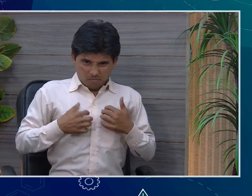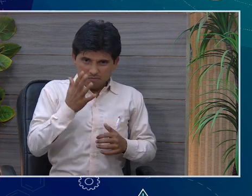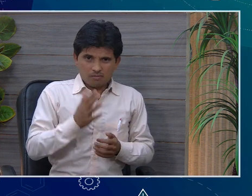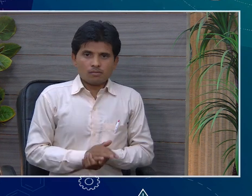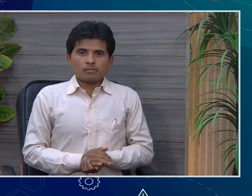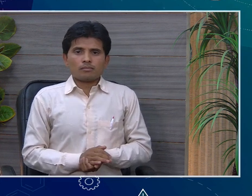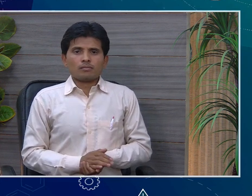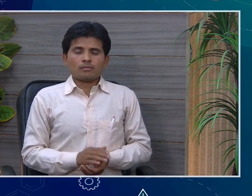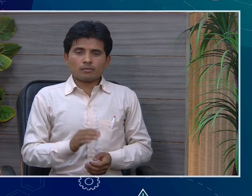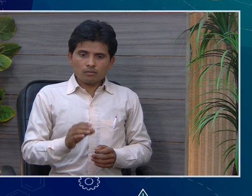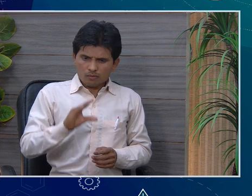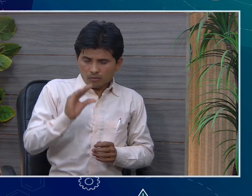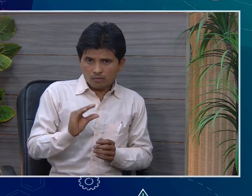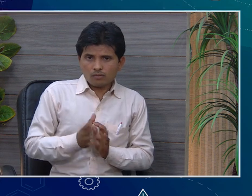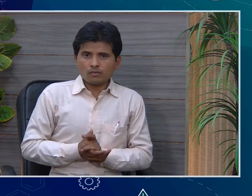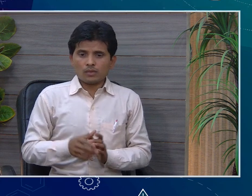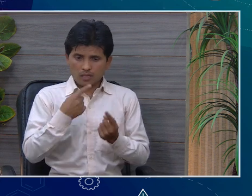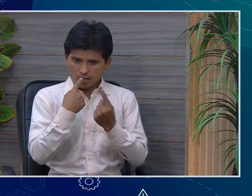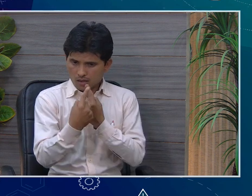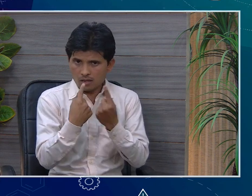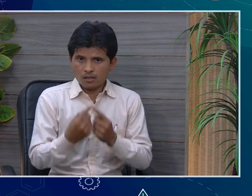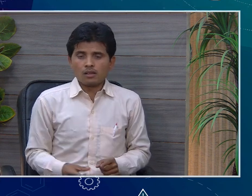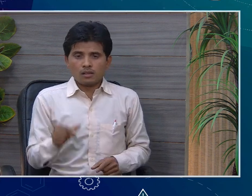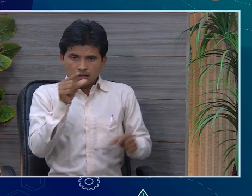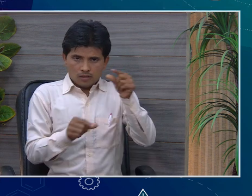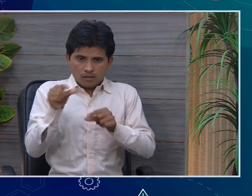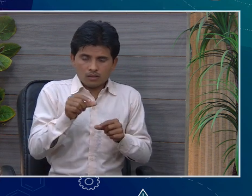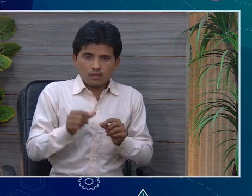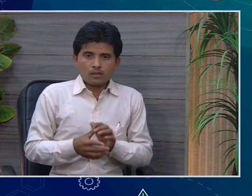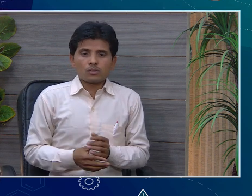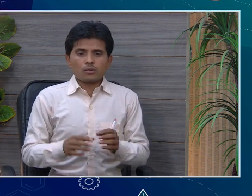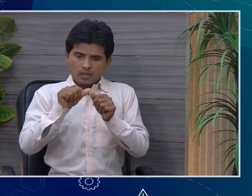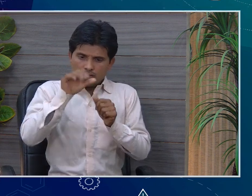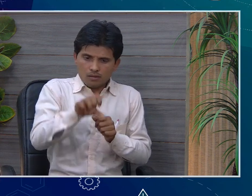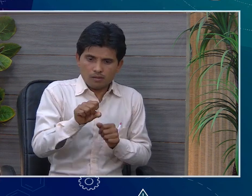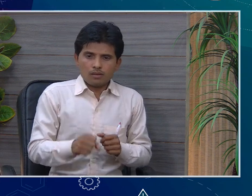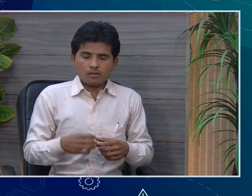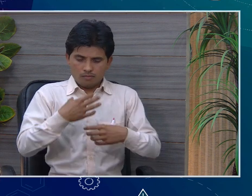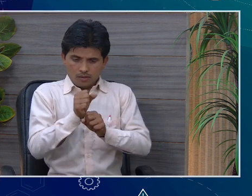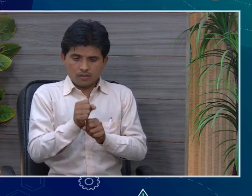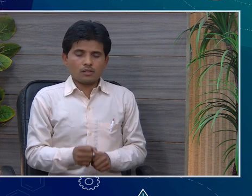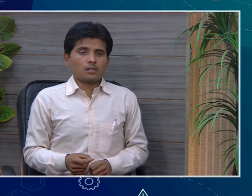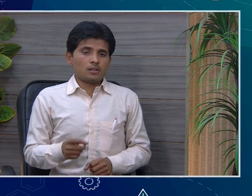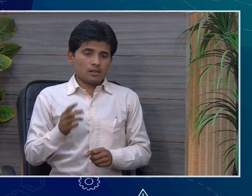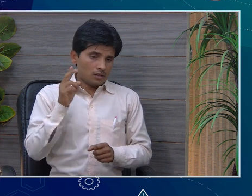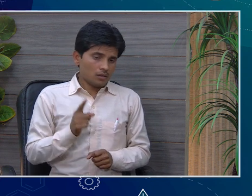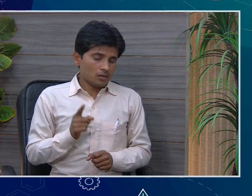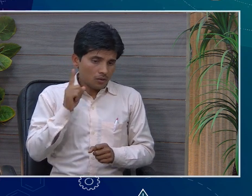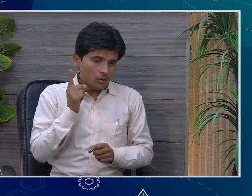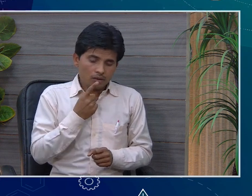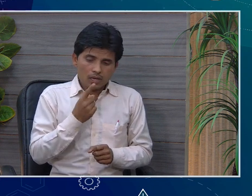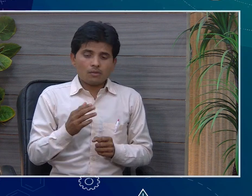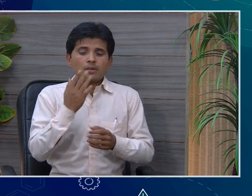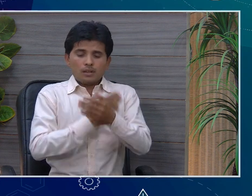तो इस ग्रुप में हम बात करेंगे किस तरह सब्सक्राइब बच्चे हैं व कि